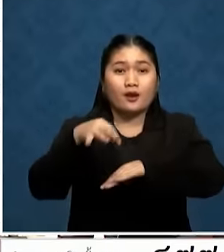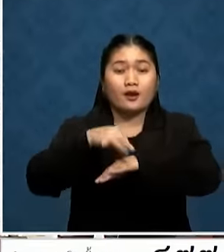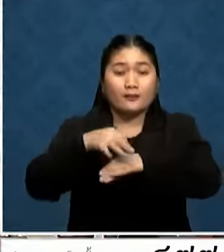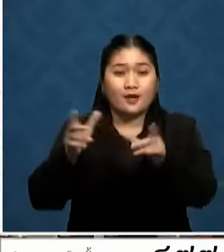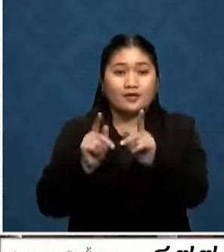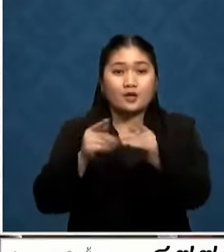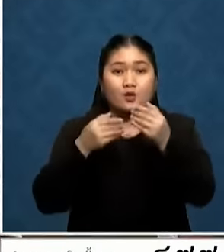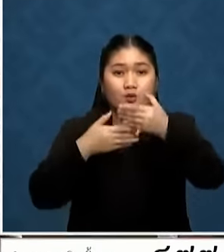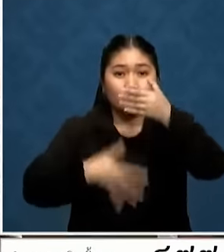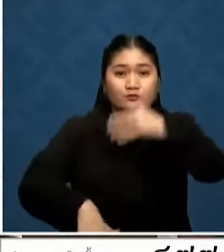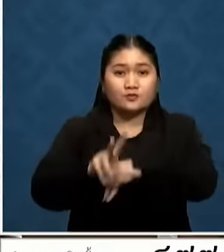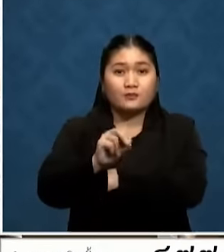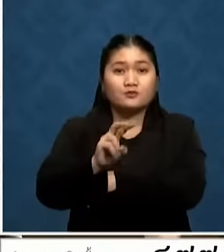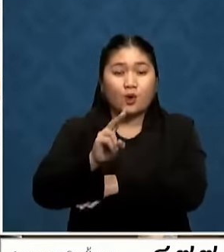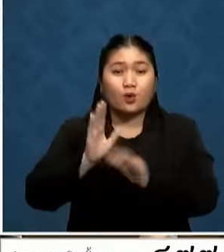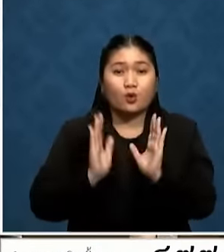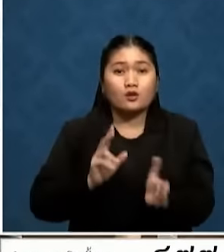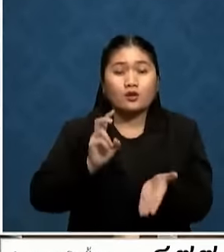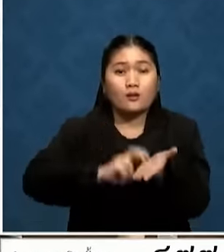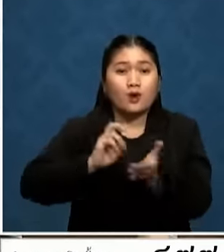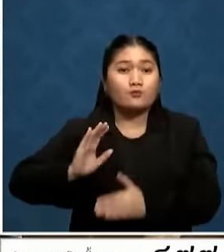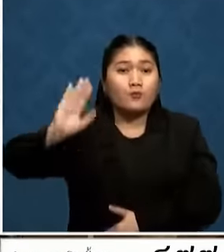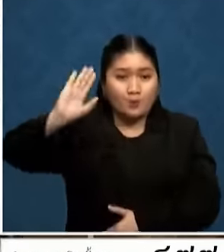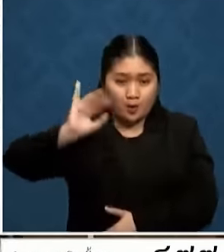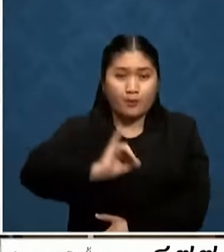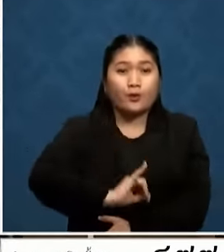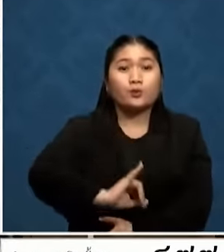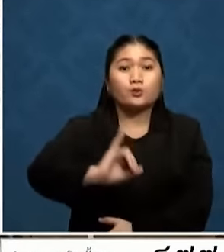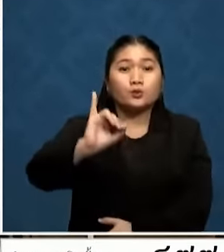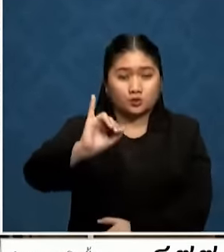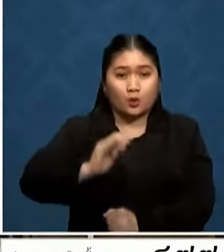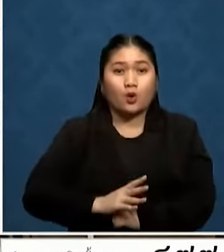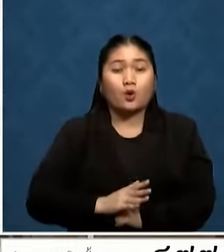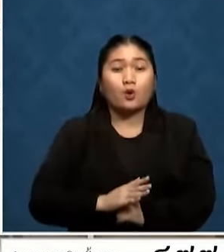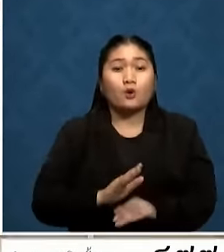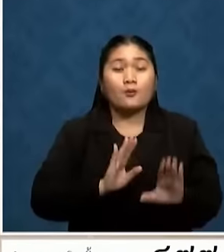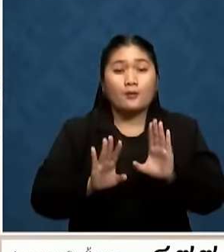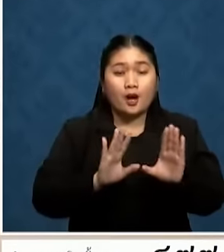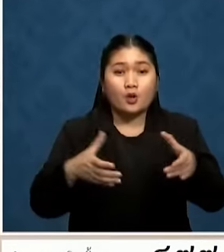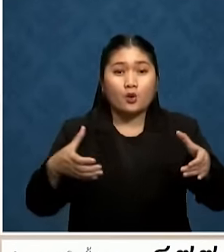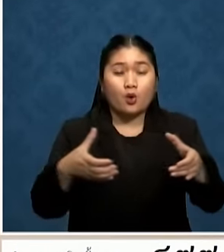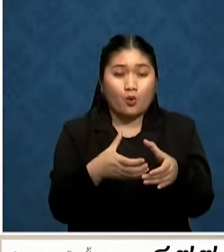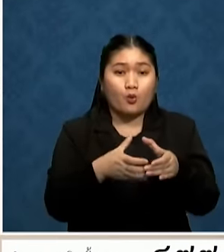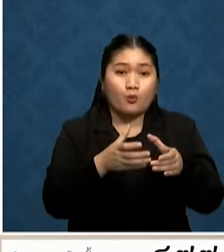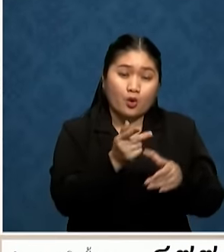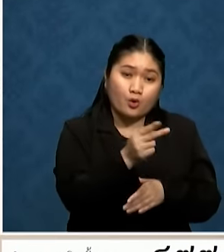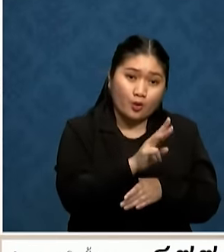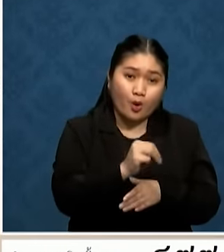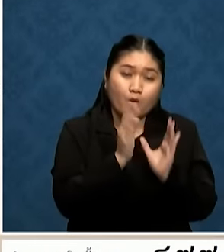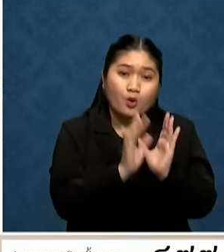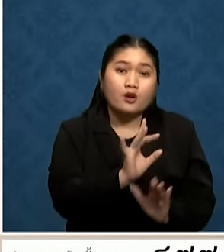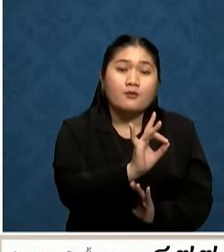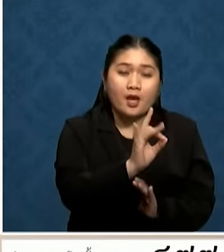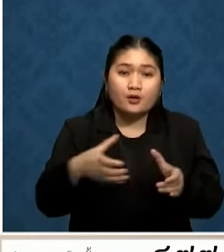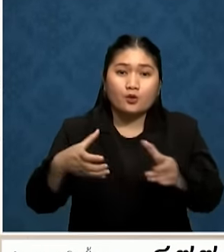sanctionsขผเธรบรองด้ครับครั ผรัรองถูกตองนะครับสัตวนจะเป็นของ Hamilton 8 ท่านแล้วก็